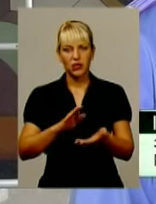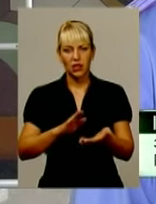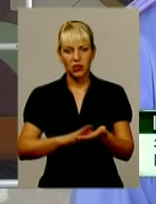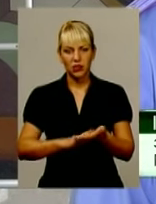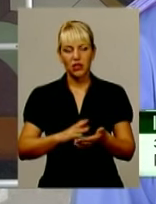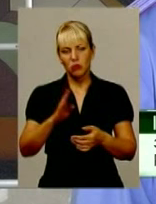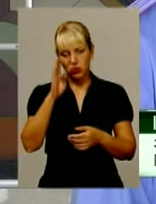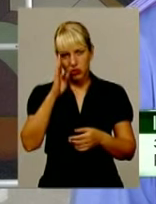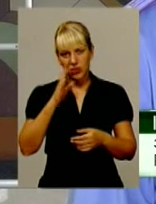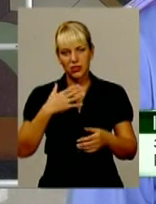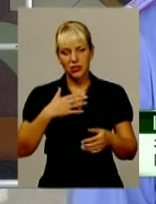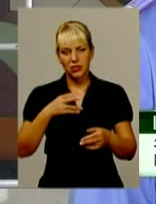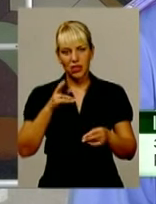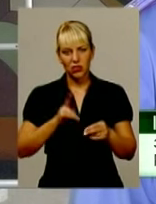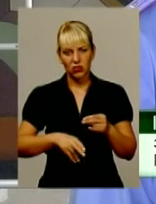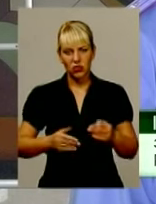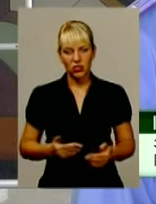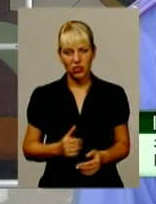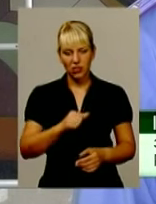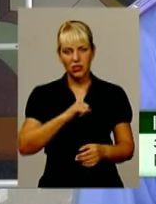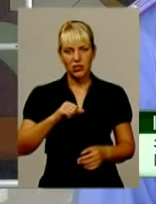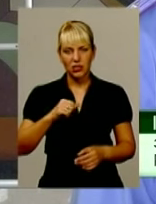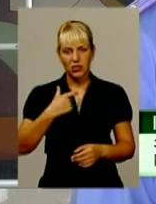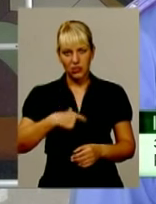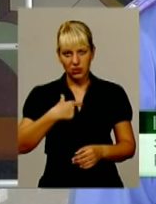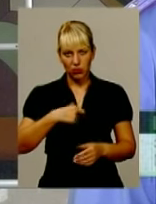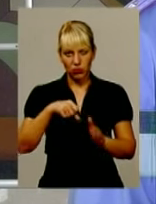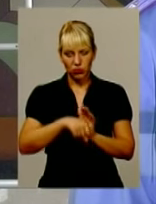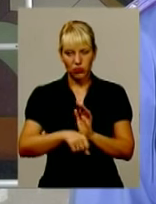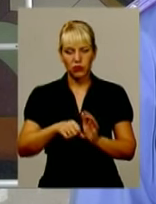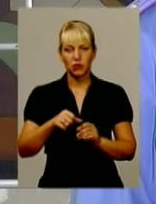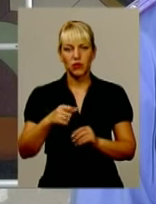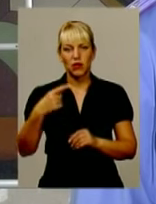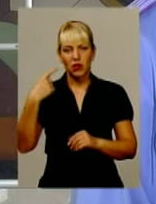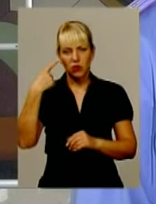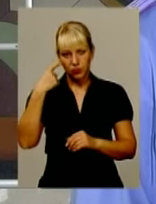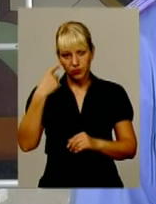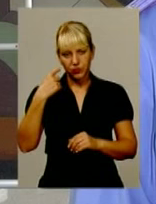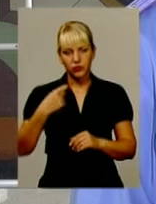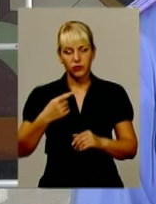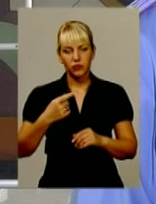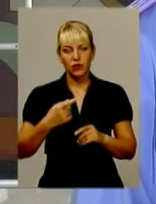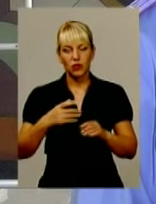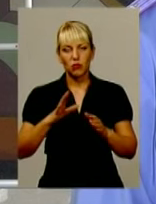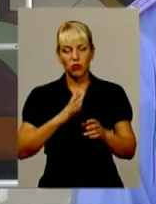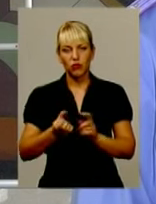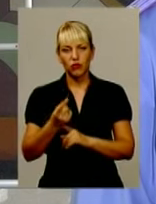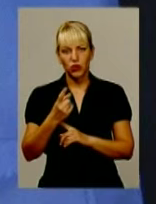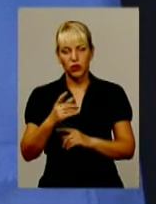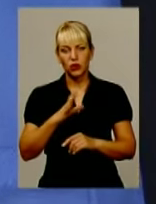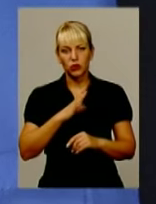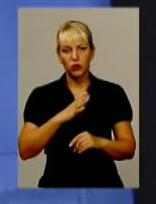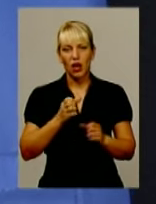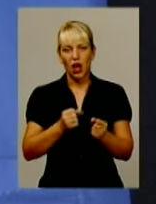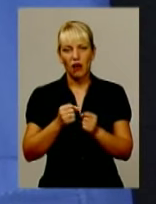покінчив життя самогубством шляхом пострілу з автоматичної зброї. На місці пригоди виявлено автоматична зброя, магазин,